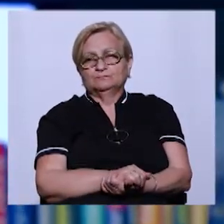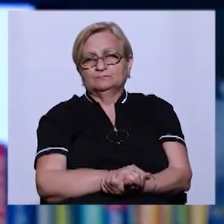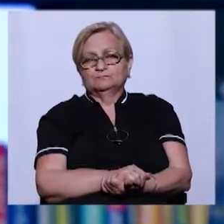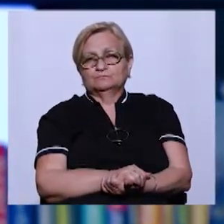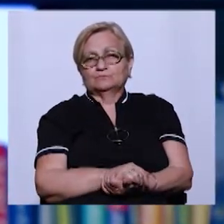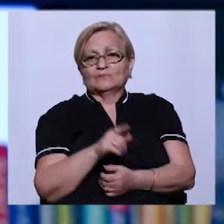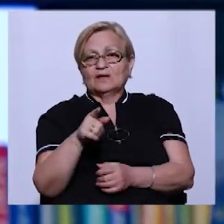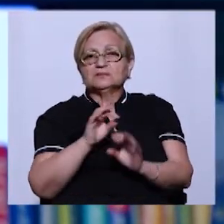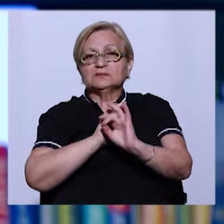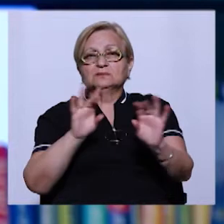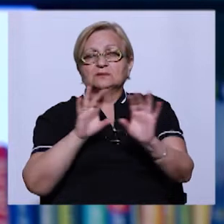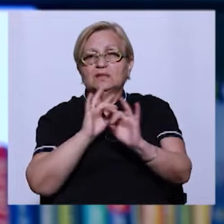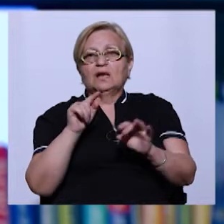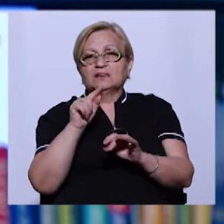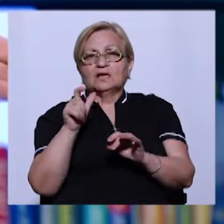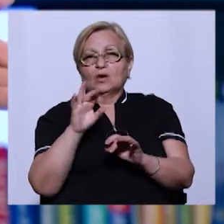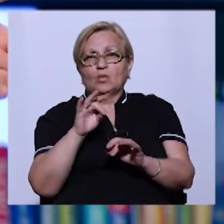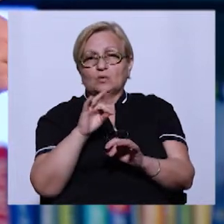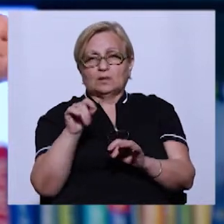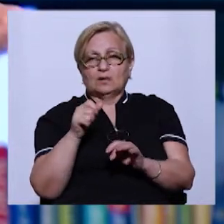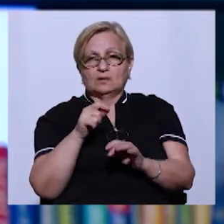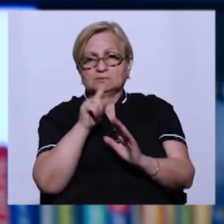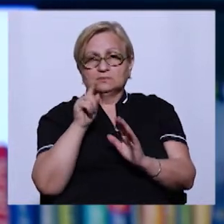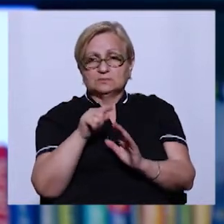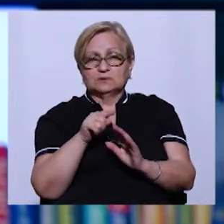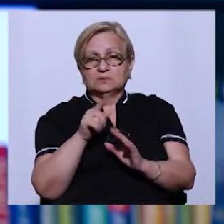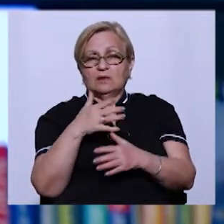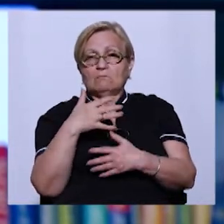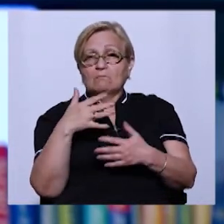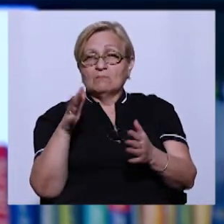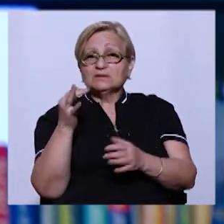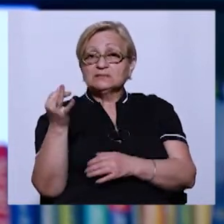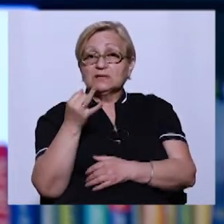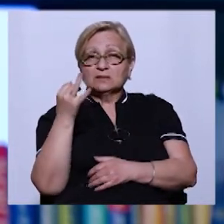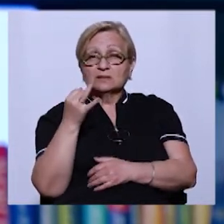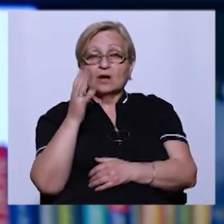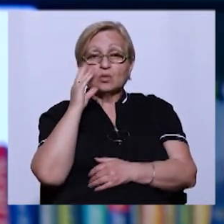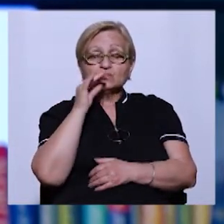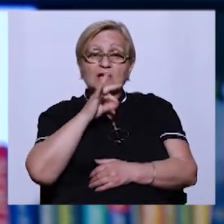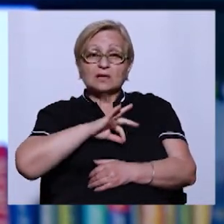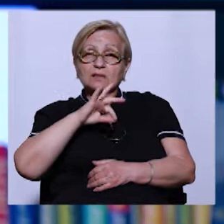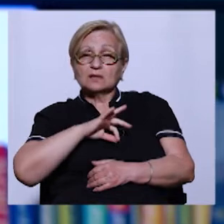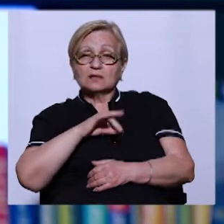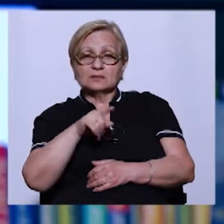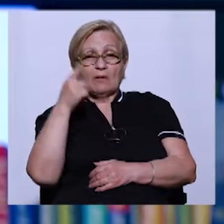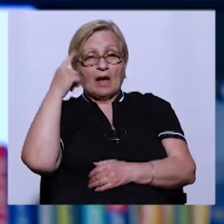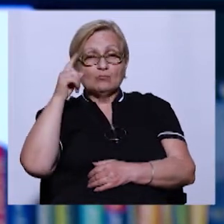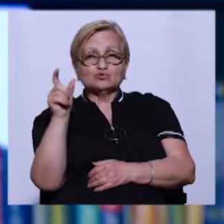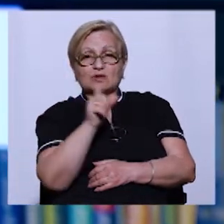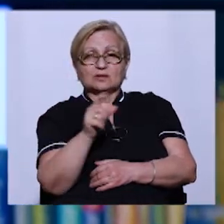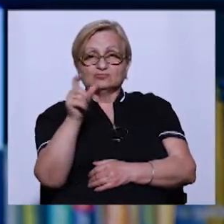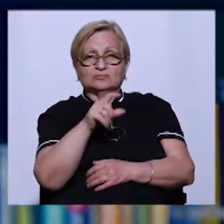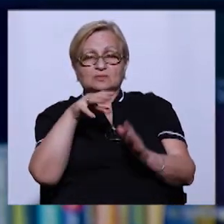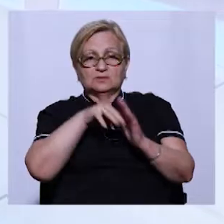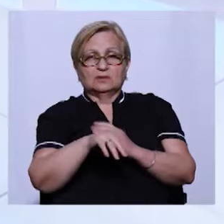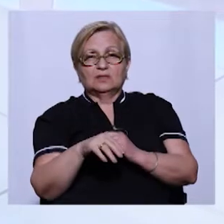ეს თეორიული საკითხები მაშინ იძენს უფრო მეტ ხილს და საინტერესო როცა მას იყენებ ზუსტად ამოცანების ამოხსნისას აბა